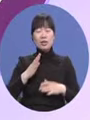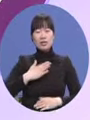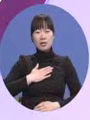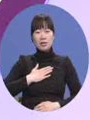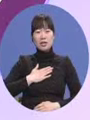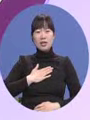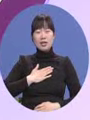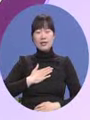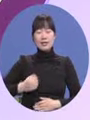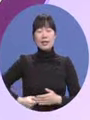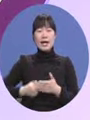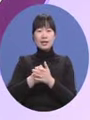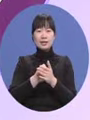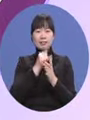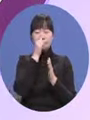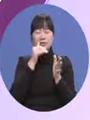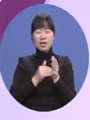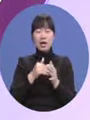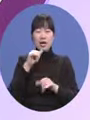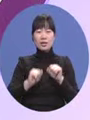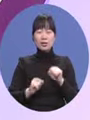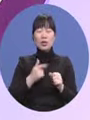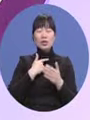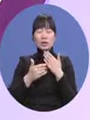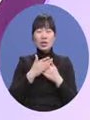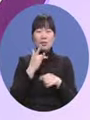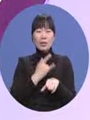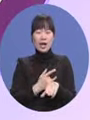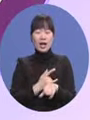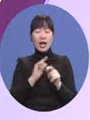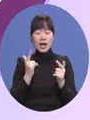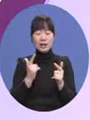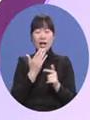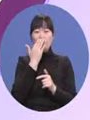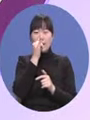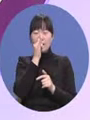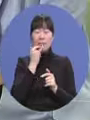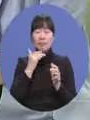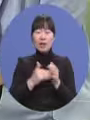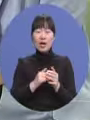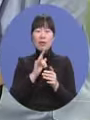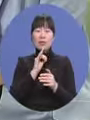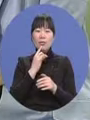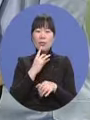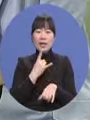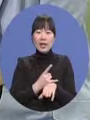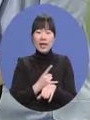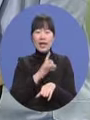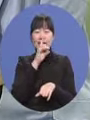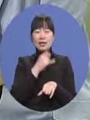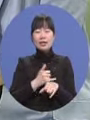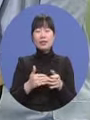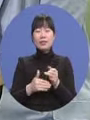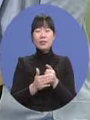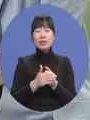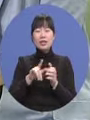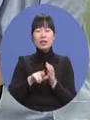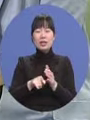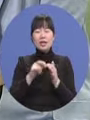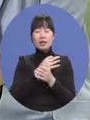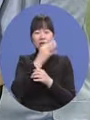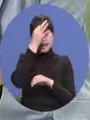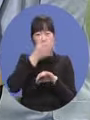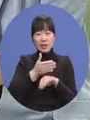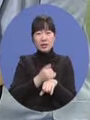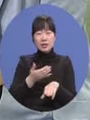자기가 다짐이 되죠. 그렇게 행동하고 체험해야지 안 하게끔 되는 거예요. 말로만 해서는 안 돼요. 그래서 이때 사과하는데